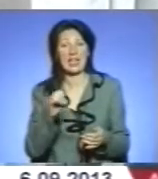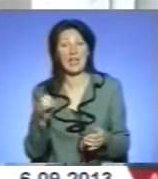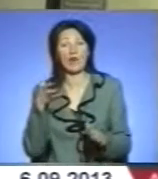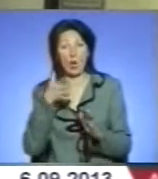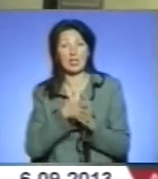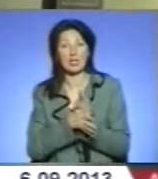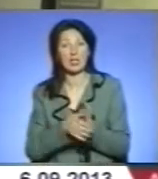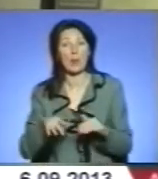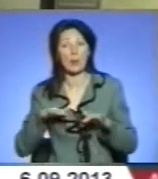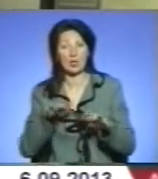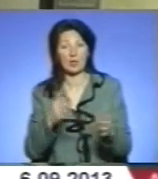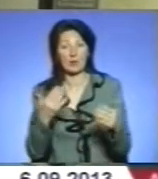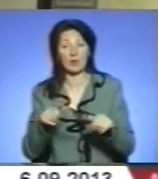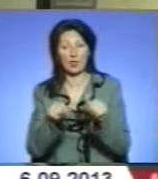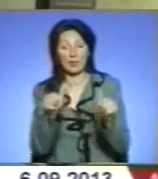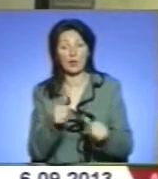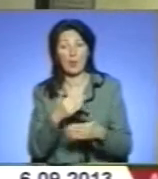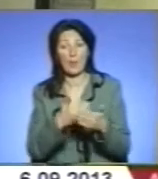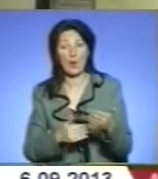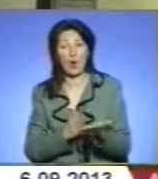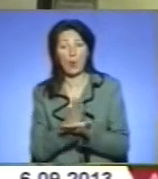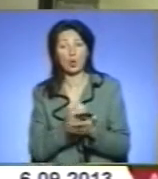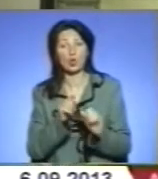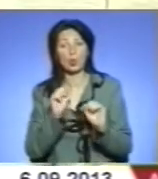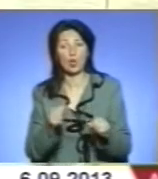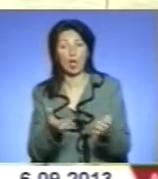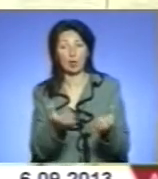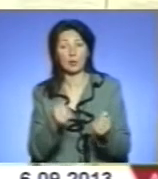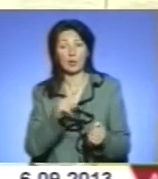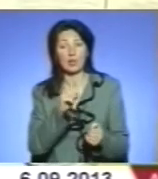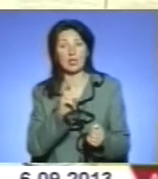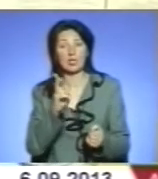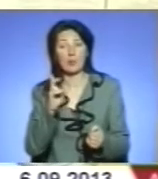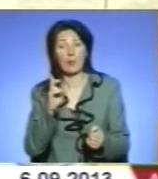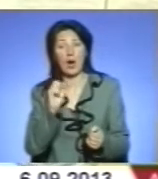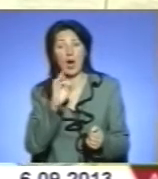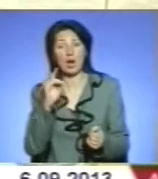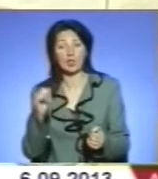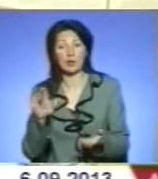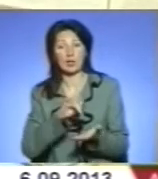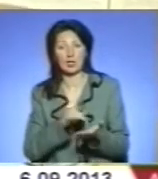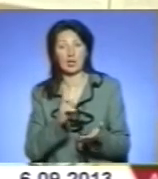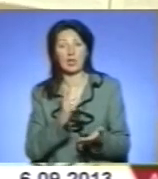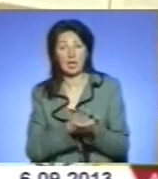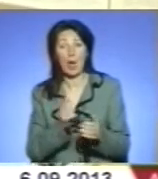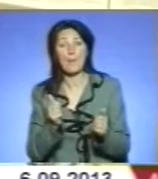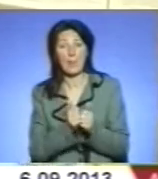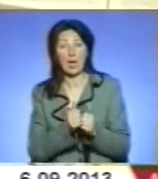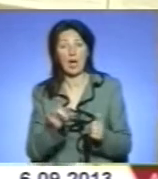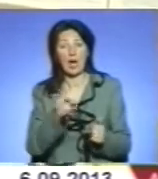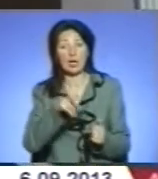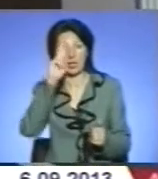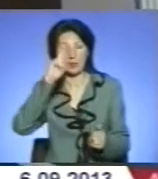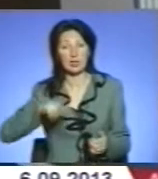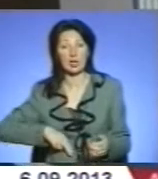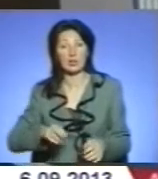процеси. Уже сформували перелік послуг, що можна отримати у Збаразькому центрі, який працює при райдержадміністрації. Найпопулярніші з